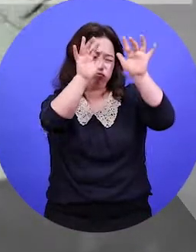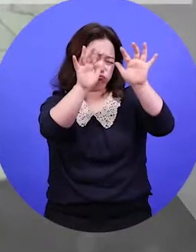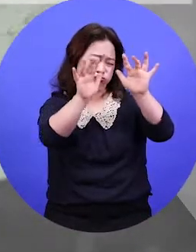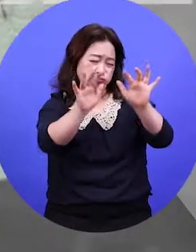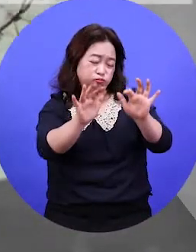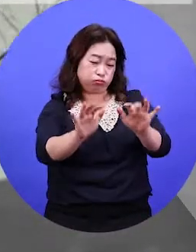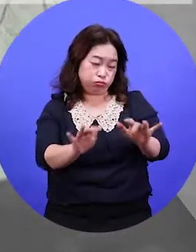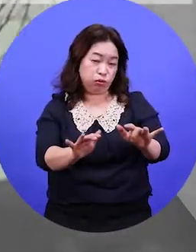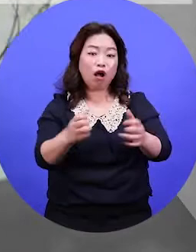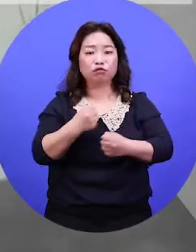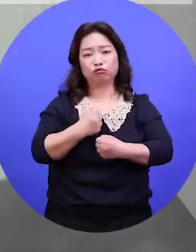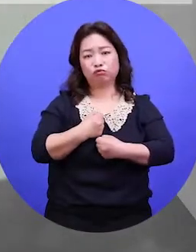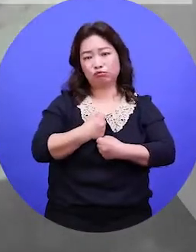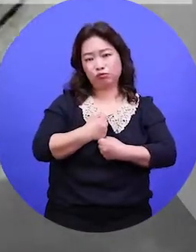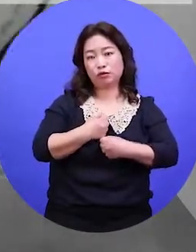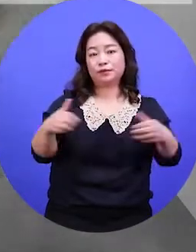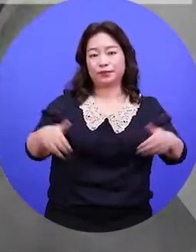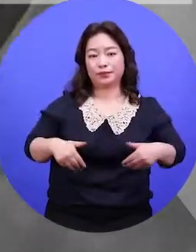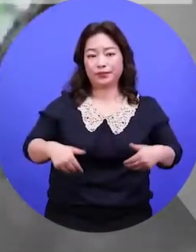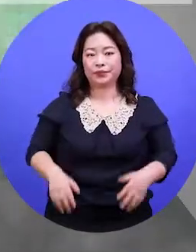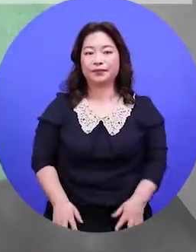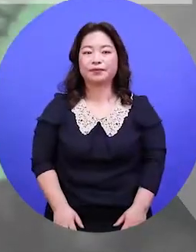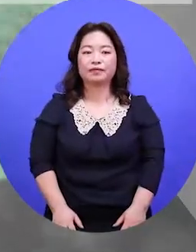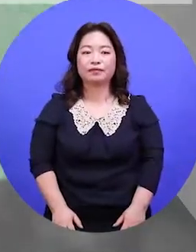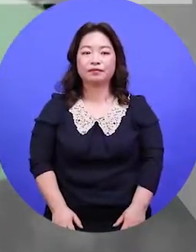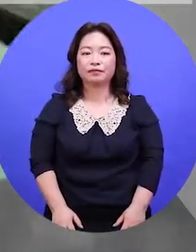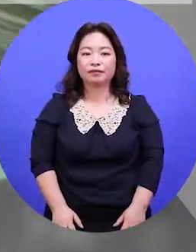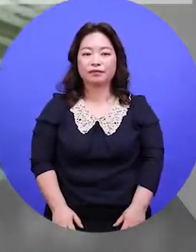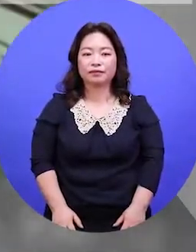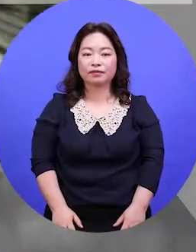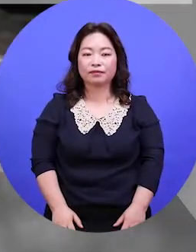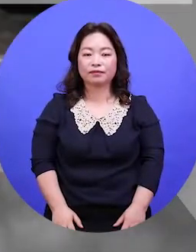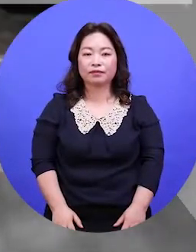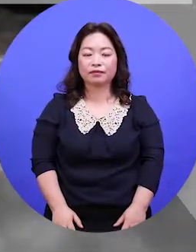안전에 각별히 유의해야 하는 이유가 바로 그 때문인데요.